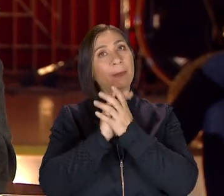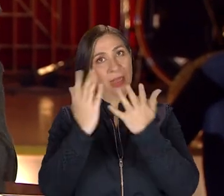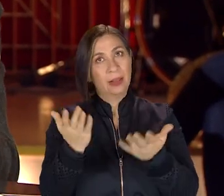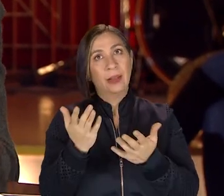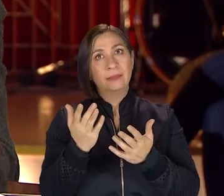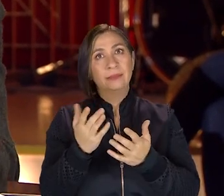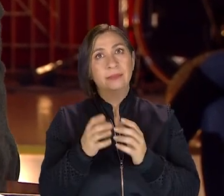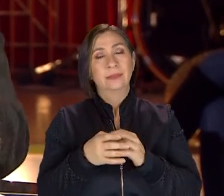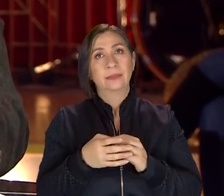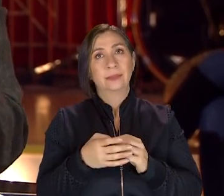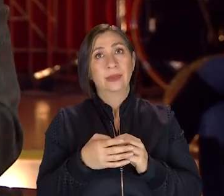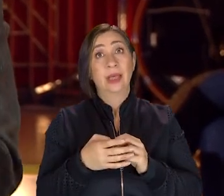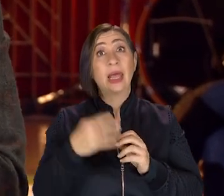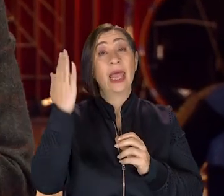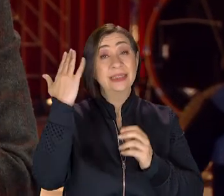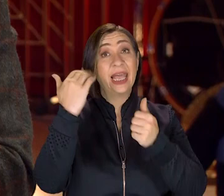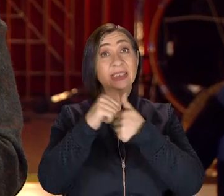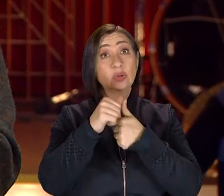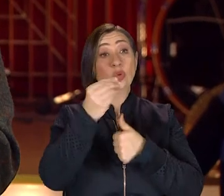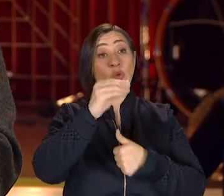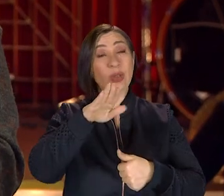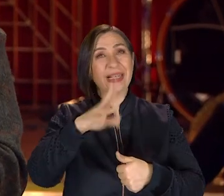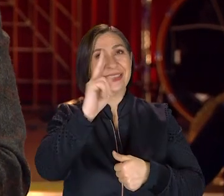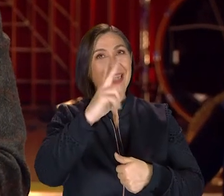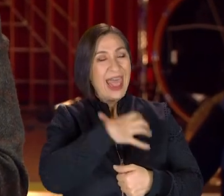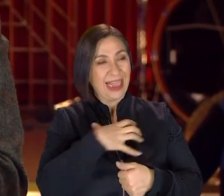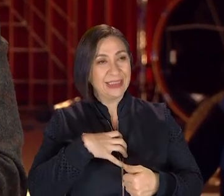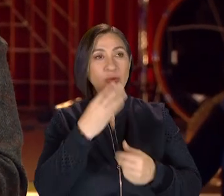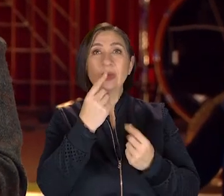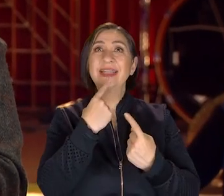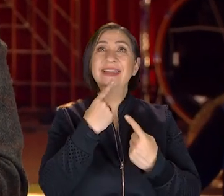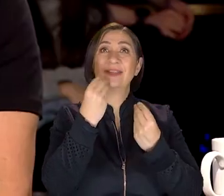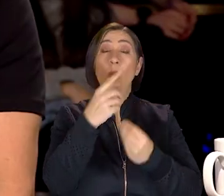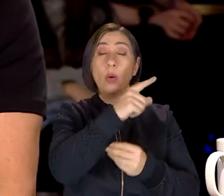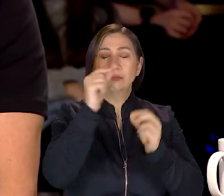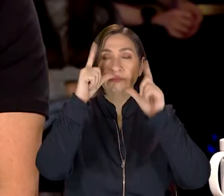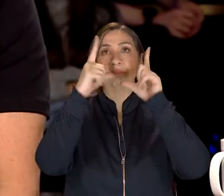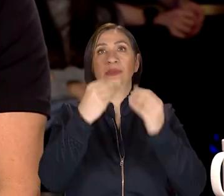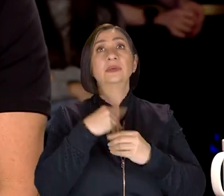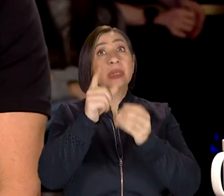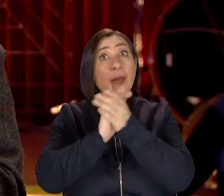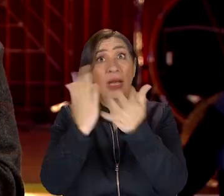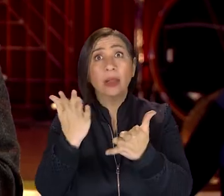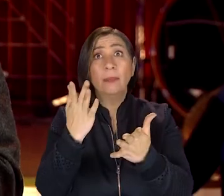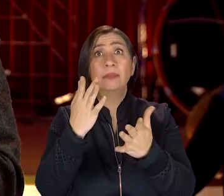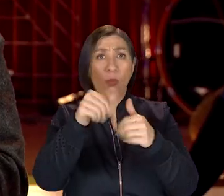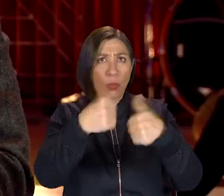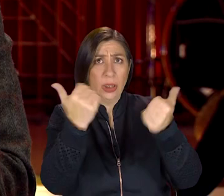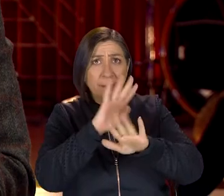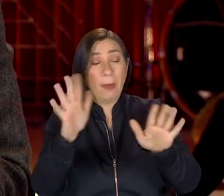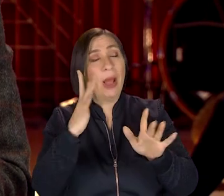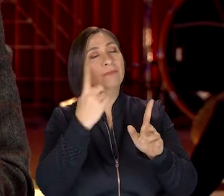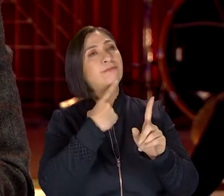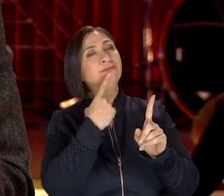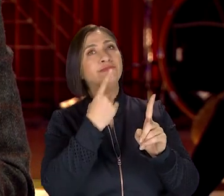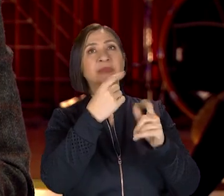ederim. Eski eşinden, çocukların annesinden ne kadar güzel, ne kadar zarif bahsediyorsun. Beni ayıltan o oldu yani. Ay kutluyorum. Ya yani bir yandan da bugün